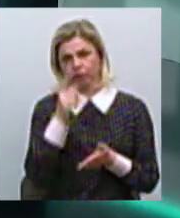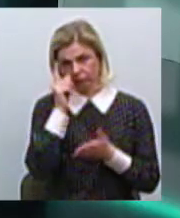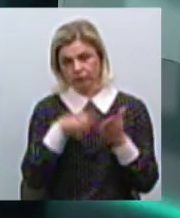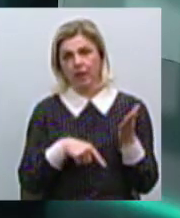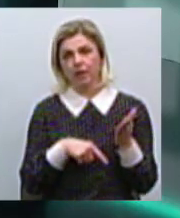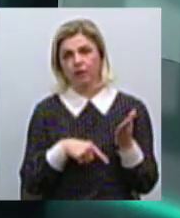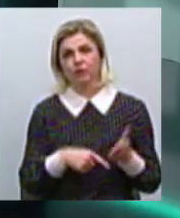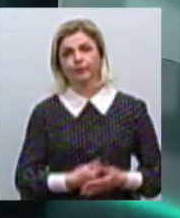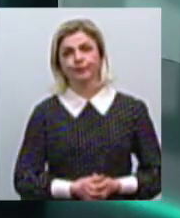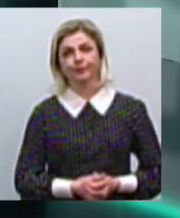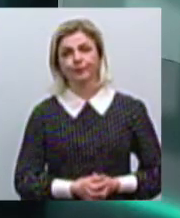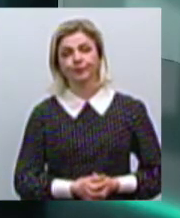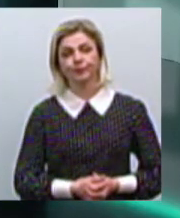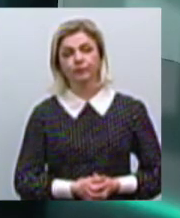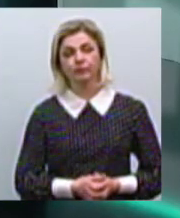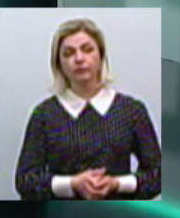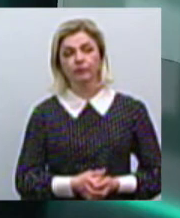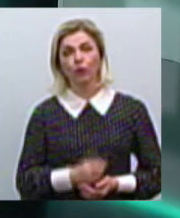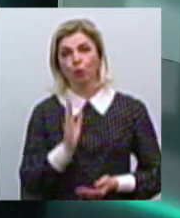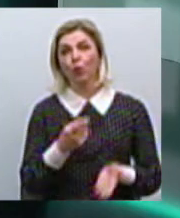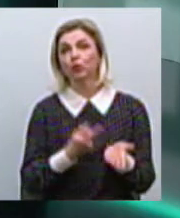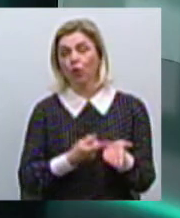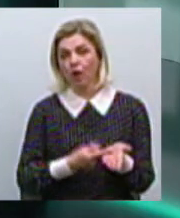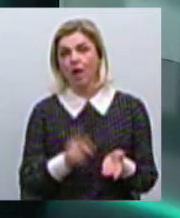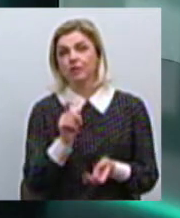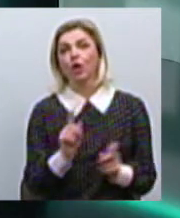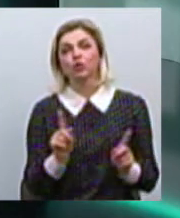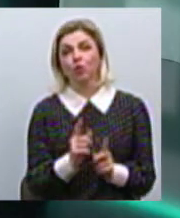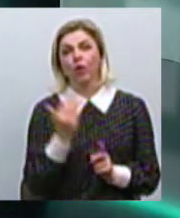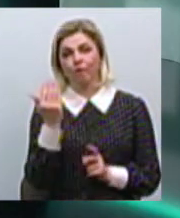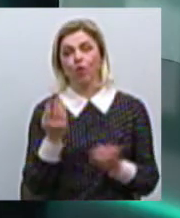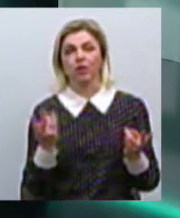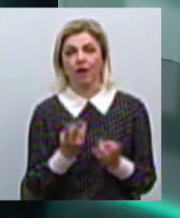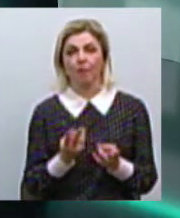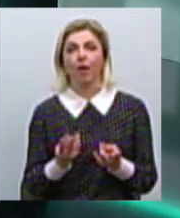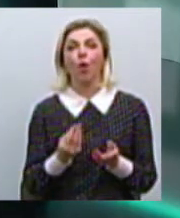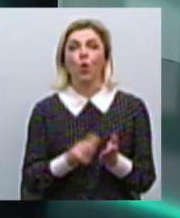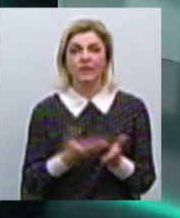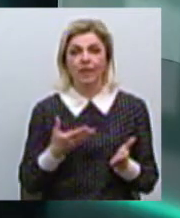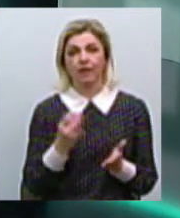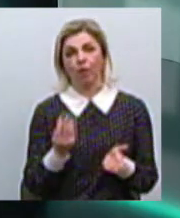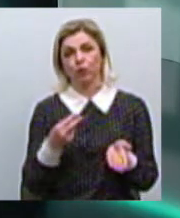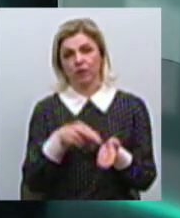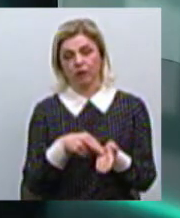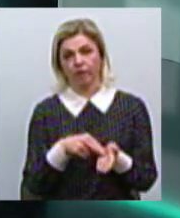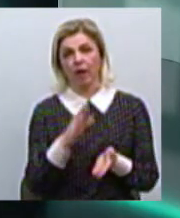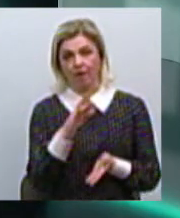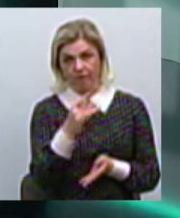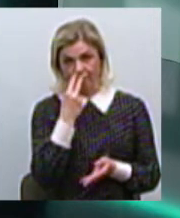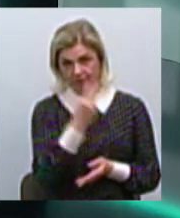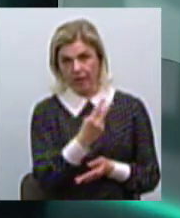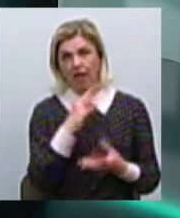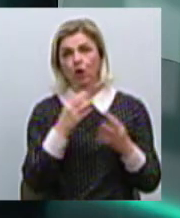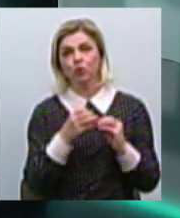то... Що, за що його треба там оцінювати, чи встановлювати, чи ні. А ви бачили результати? Задоволені